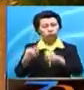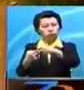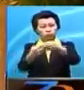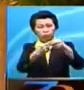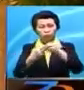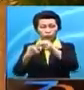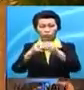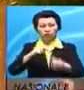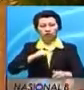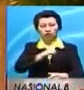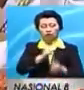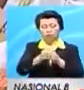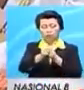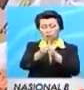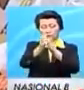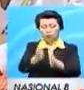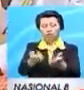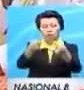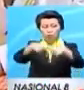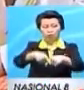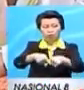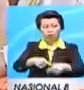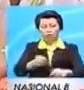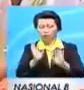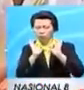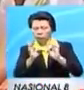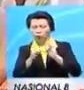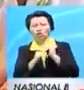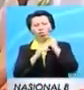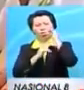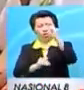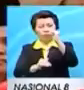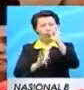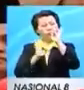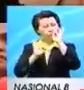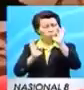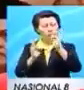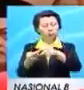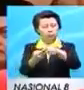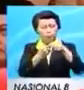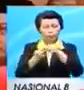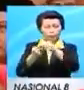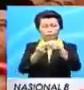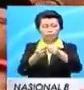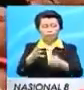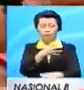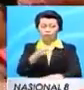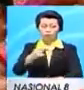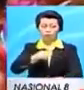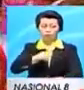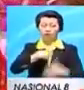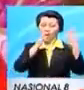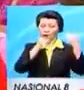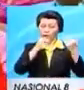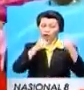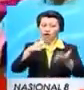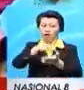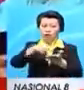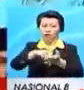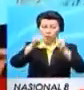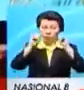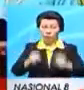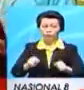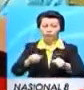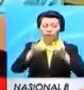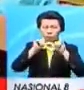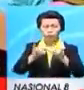dan kepimpinan UMNO berada di tahap yang optimum. Dan saya harap perkara ini dapat diperkekalkan.